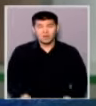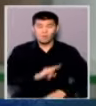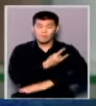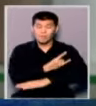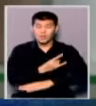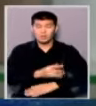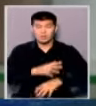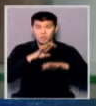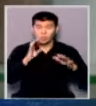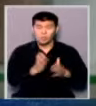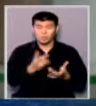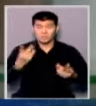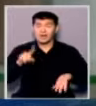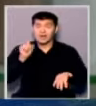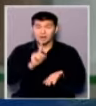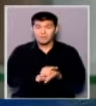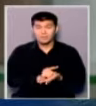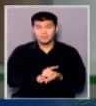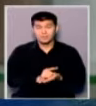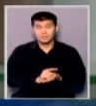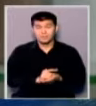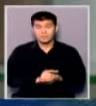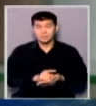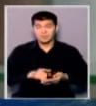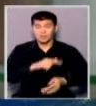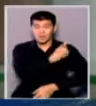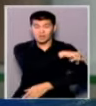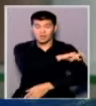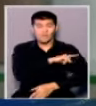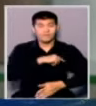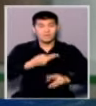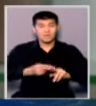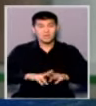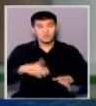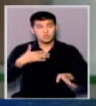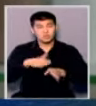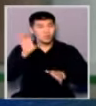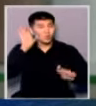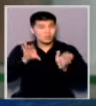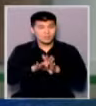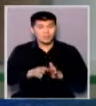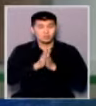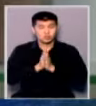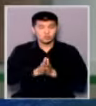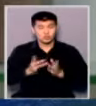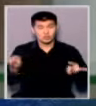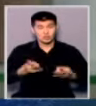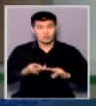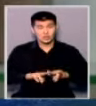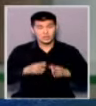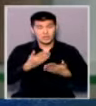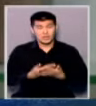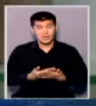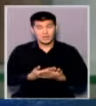керек. Міндетті түрде акушер гинекологтың айтқанын орындауыңызды сұраймын. Өйткені ол